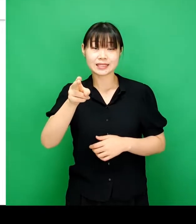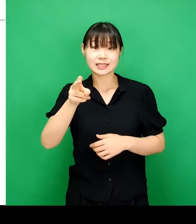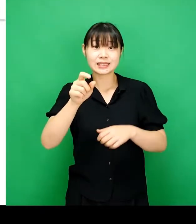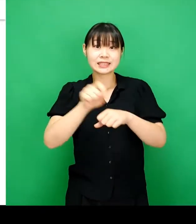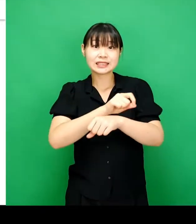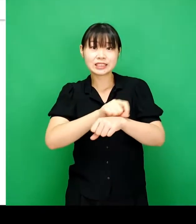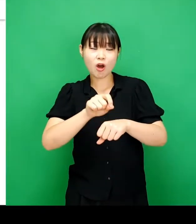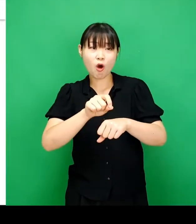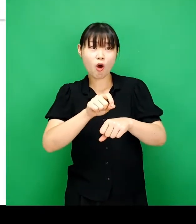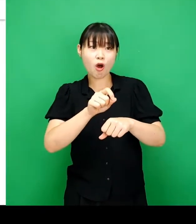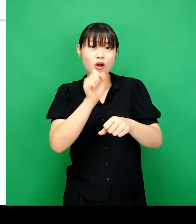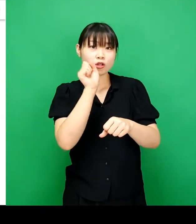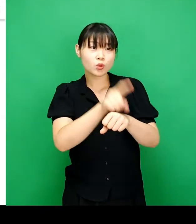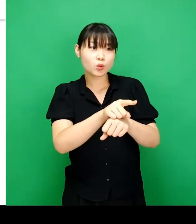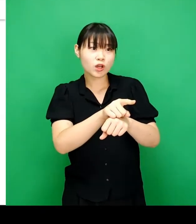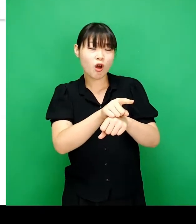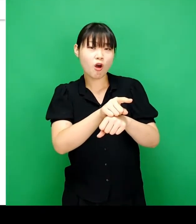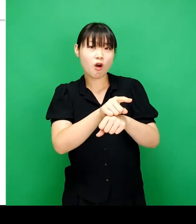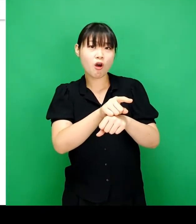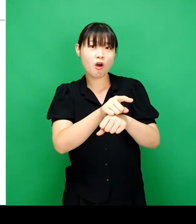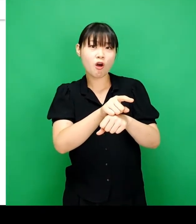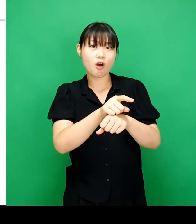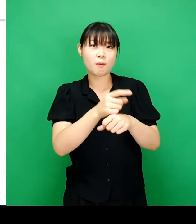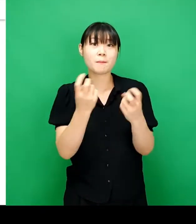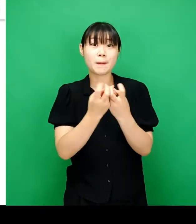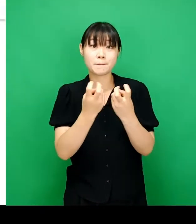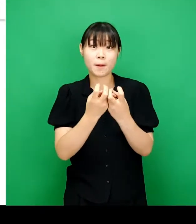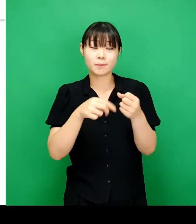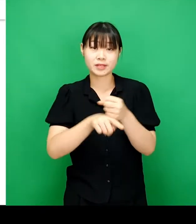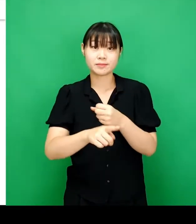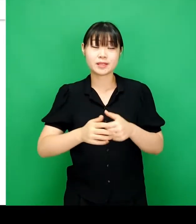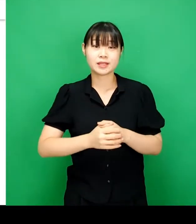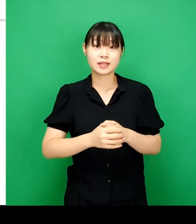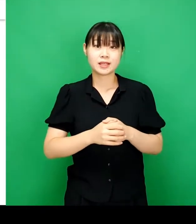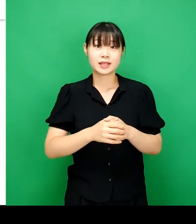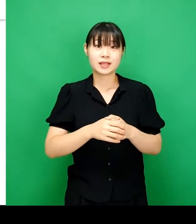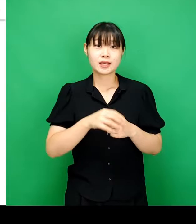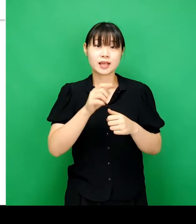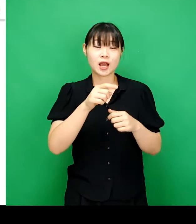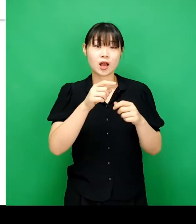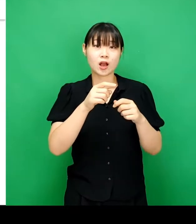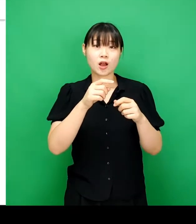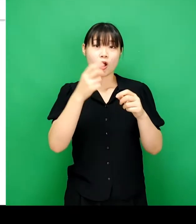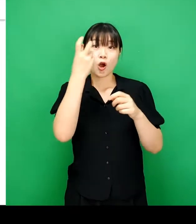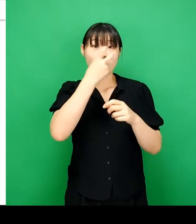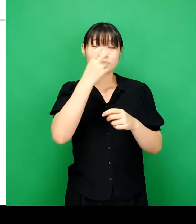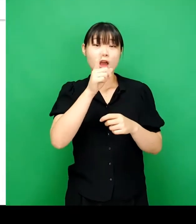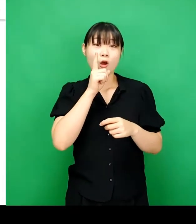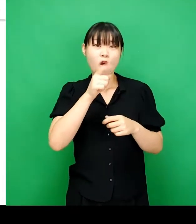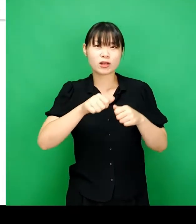엑스패스 검색어는 XML 문서에서 특정 요소나 속성의 경로를 뜻합니다.